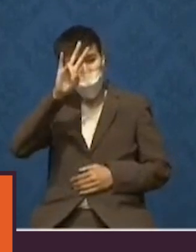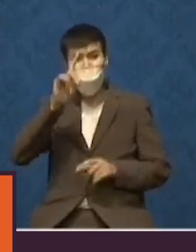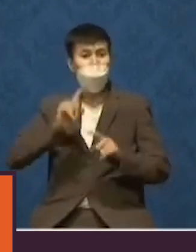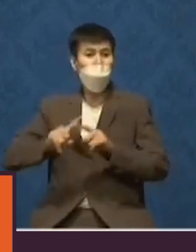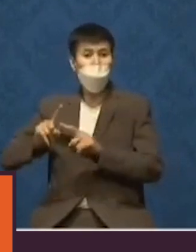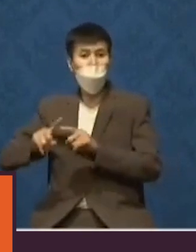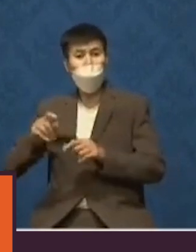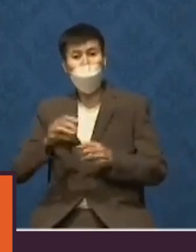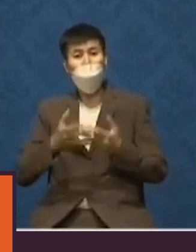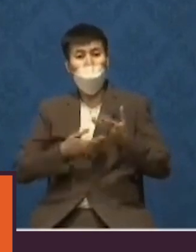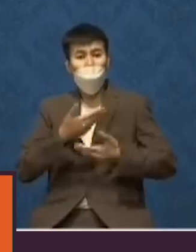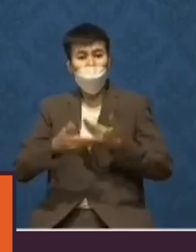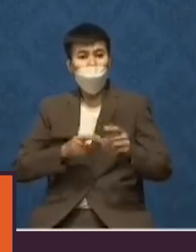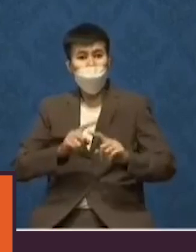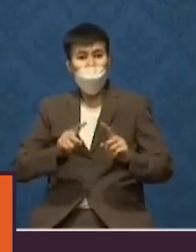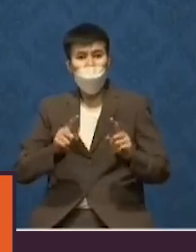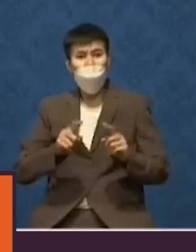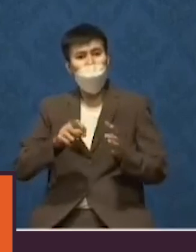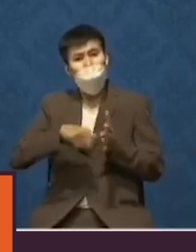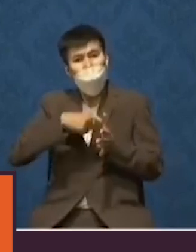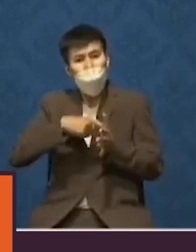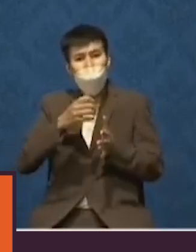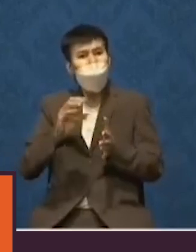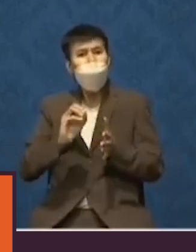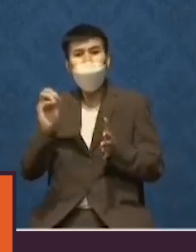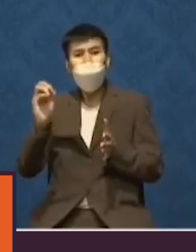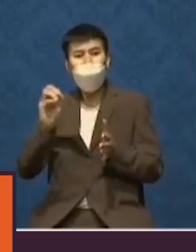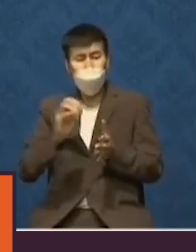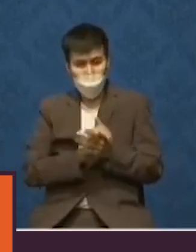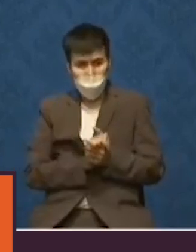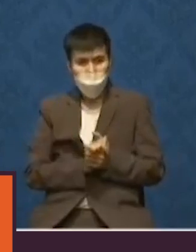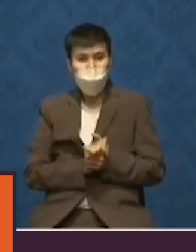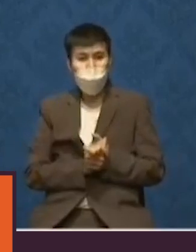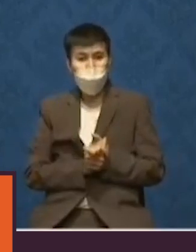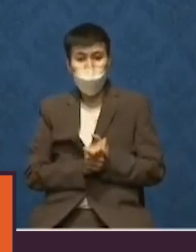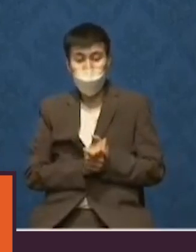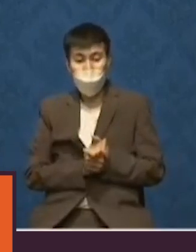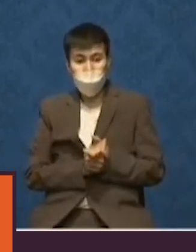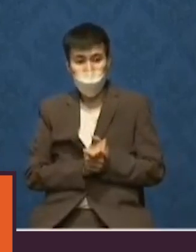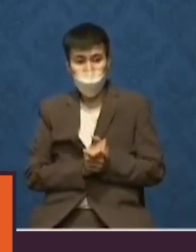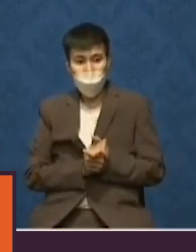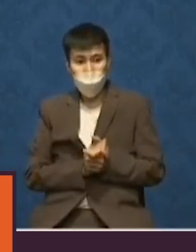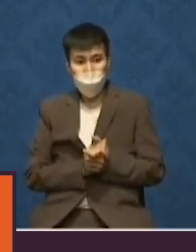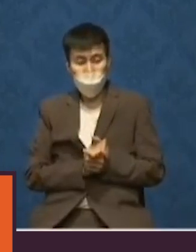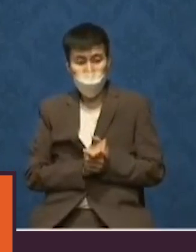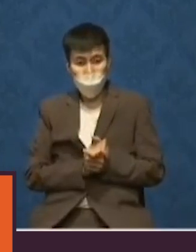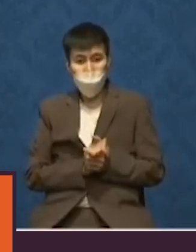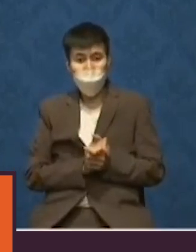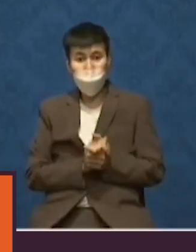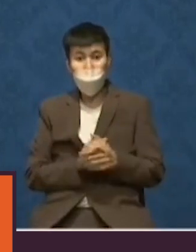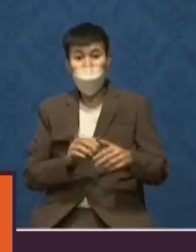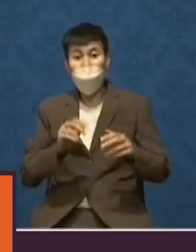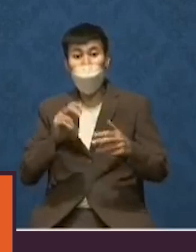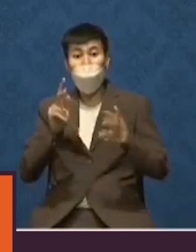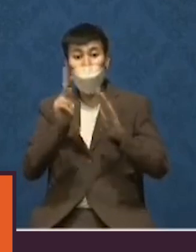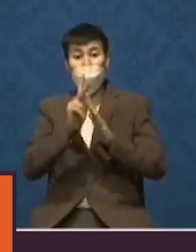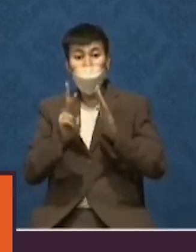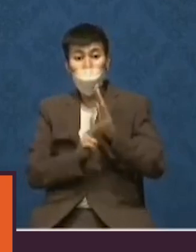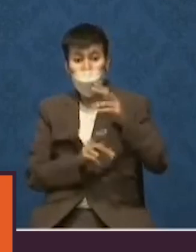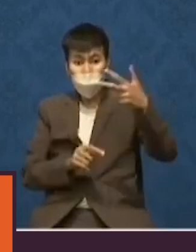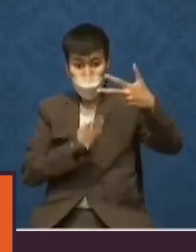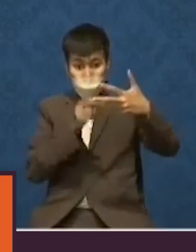เห็นด้วยกับหลักการแต่ไม่มีเหตุผลไม่ให้เหตุผลมานะครับกฤษฎีกาบอกว่าควรปรับปรุงกฎหม